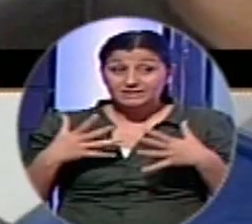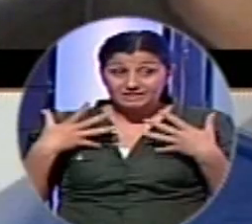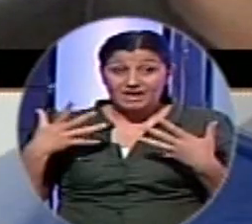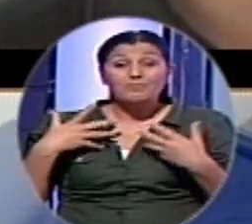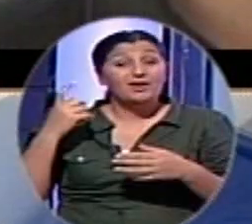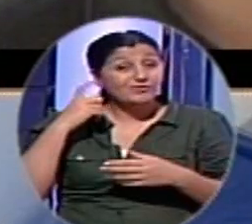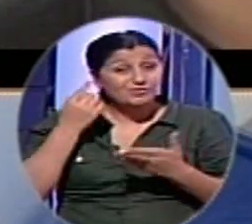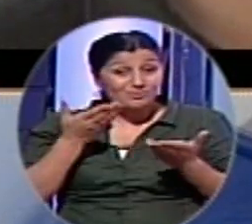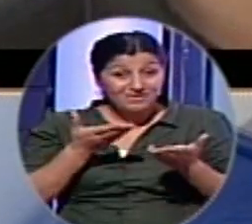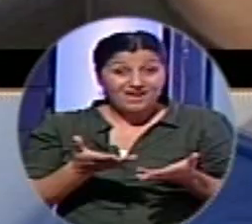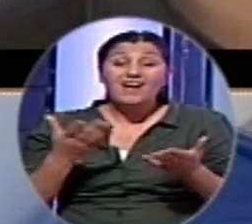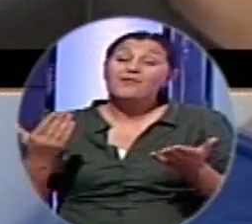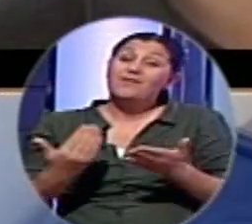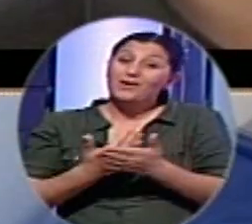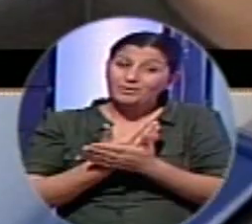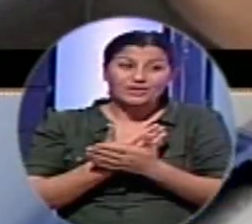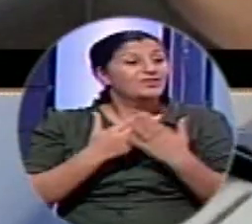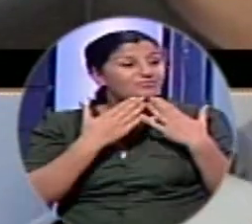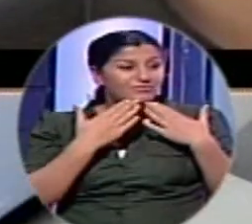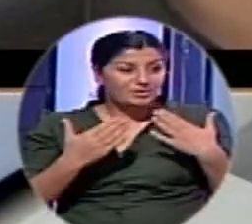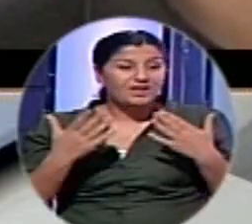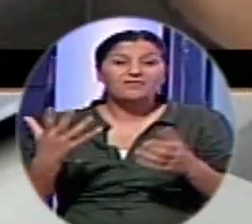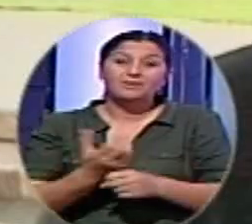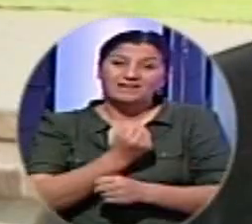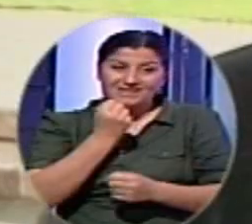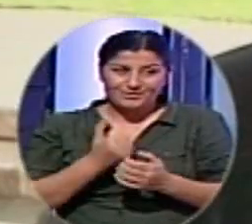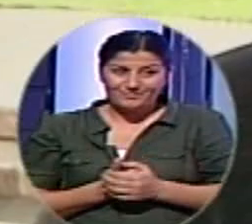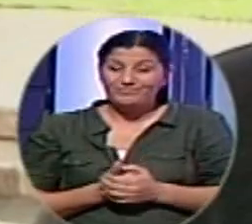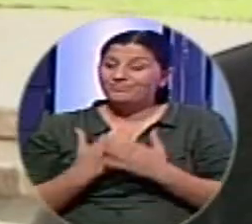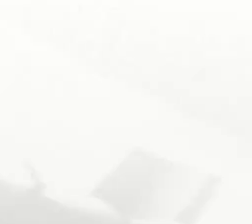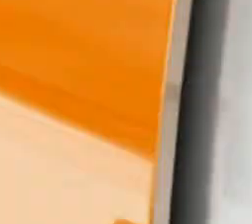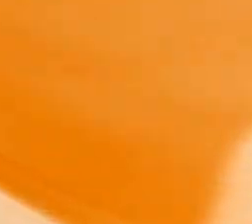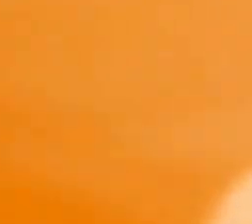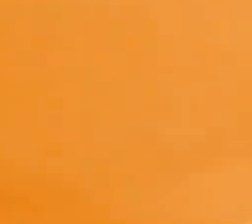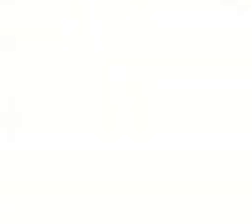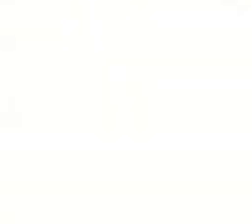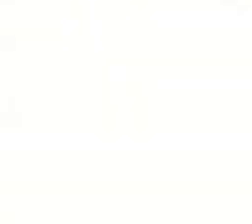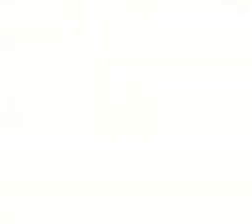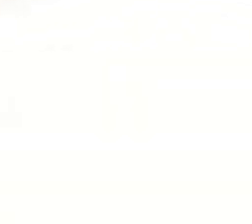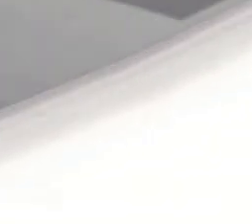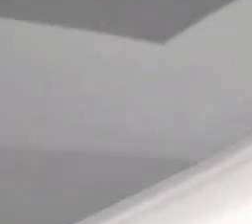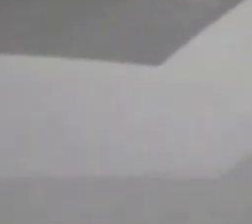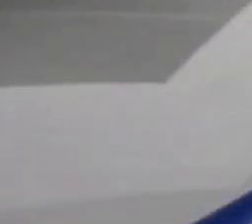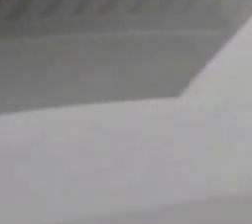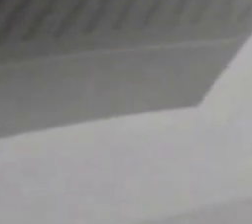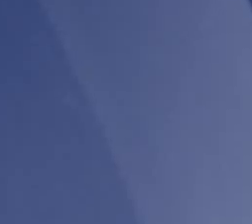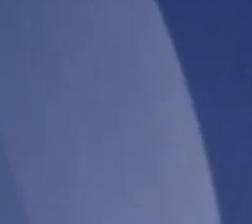התקדמות בהקמת הרובע החדש. בן טופור, תודה רבה ובהצלחה. תודה רבה.